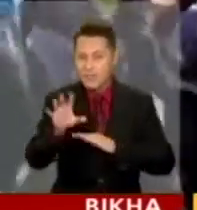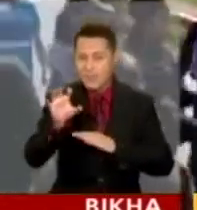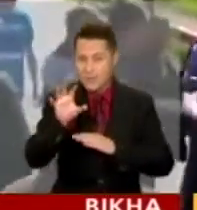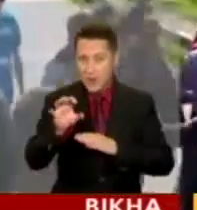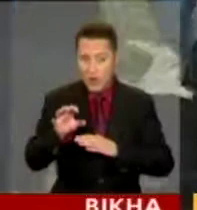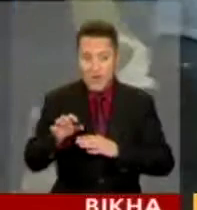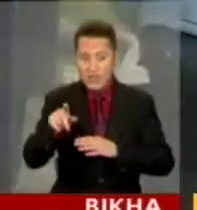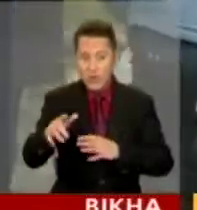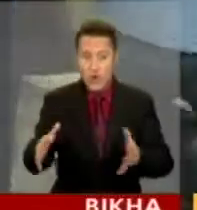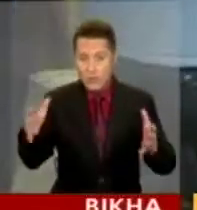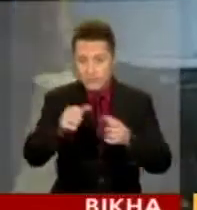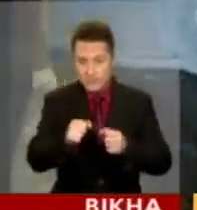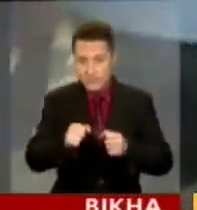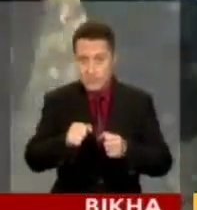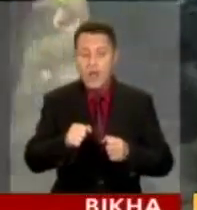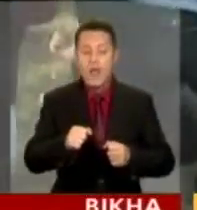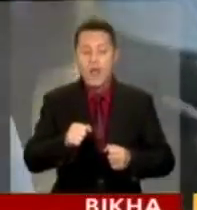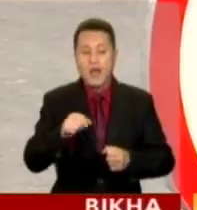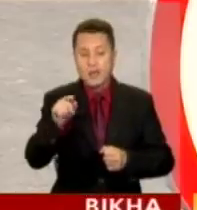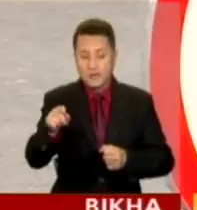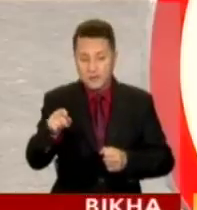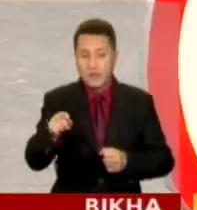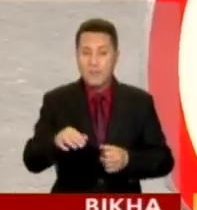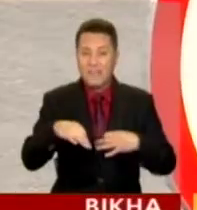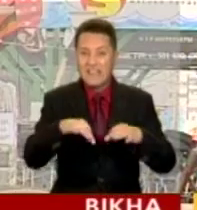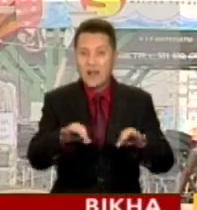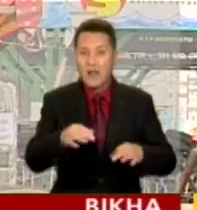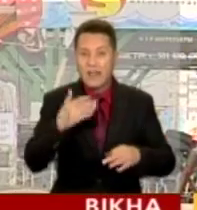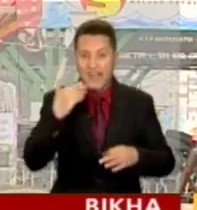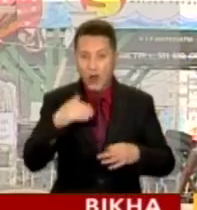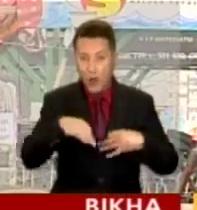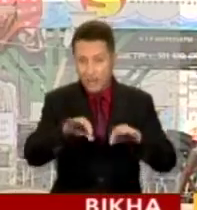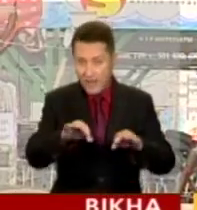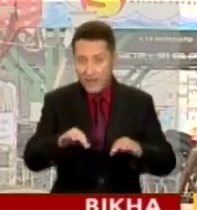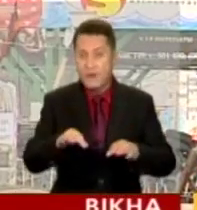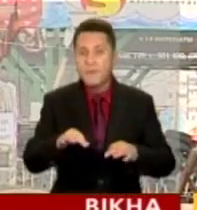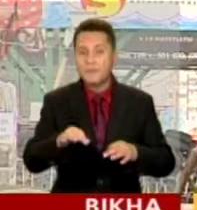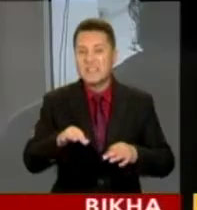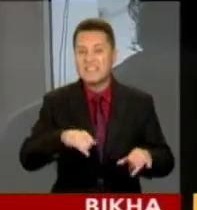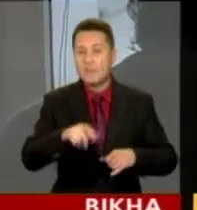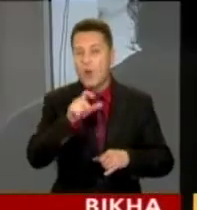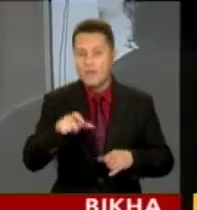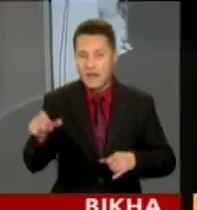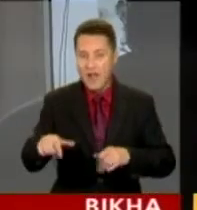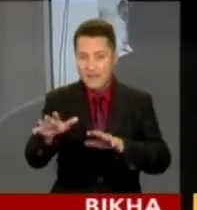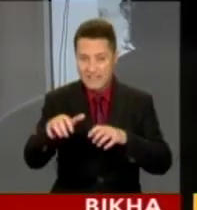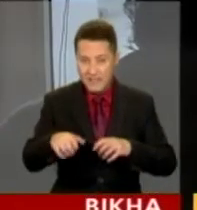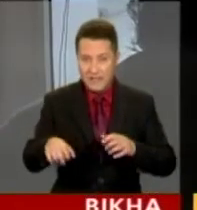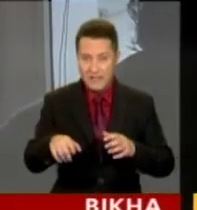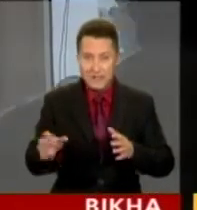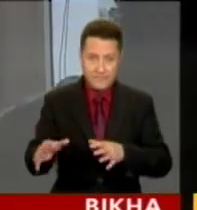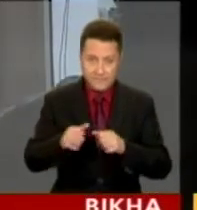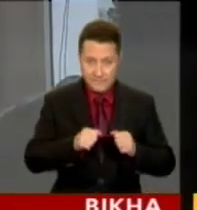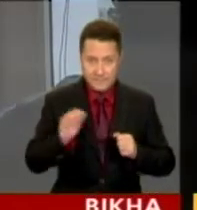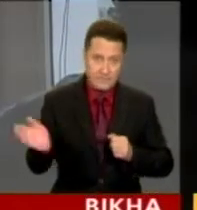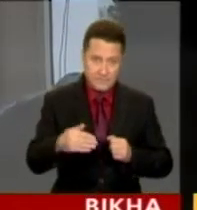газетяра кинулися із лайкою, а вже за лічені хвилини до чоловіка під'їхав легковик із двома озброєними бойовиками. В Луганську зараз влада одна,